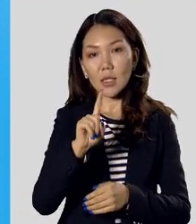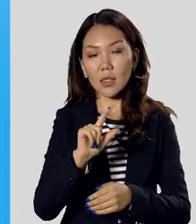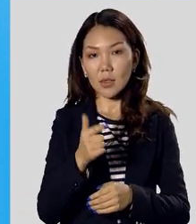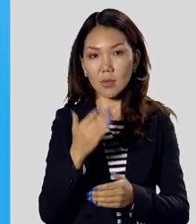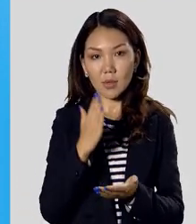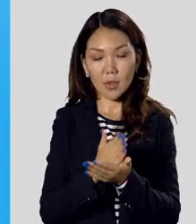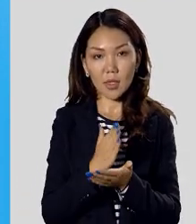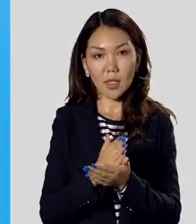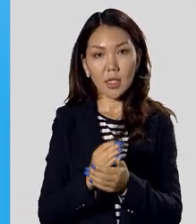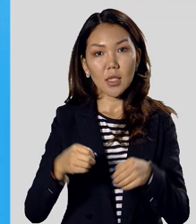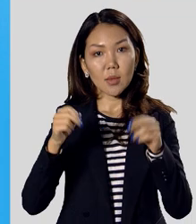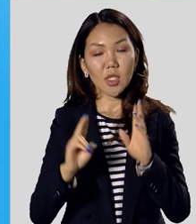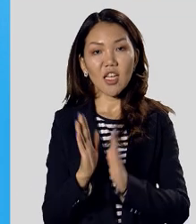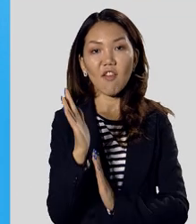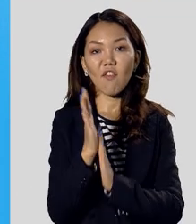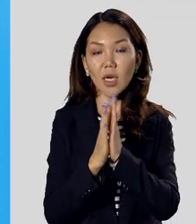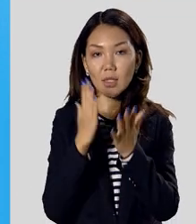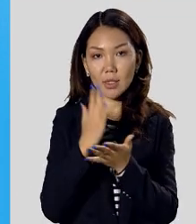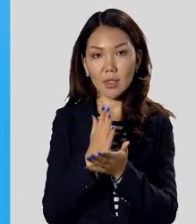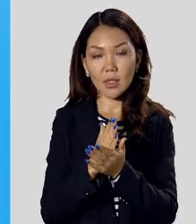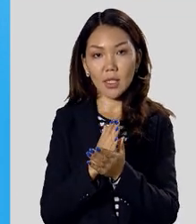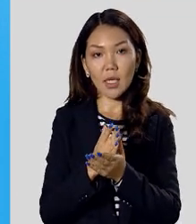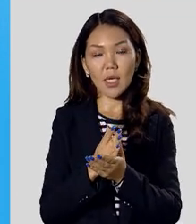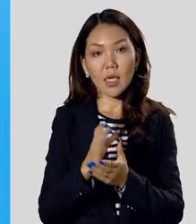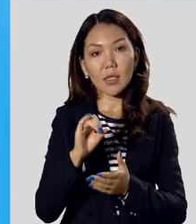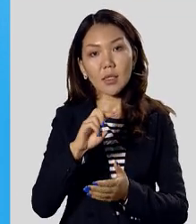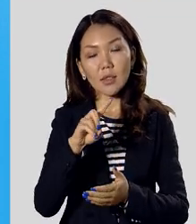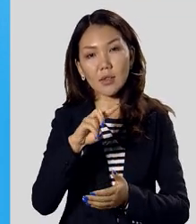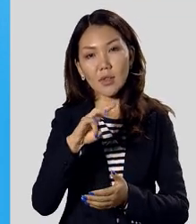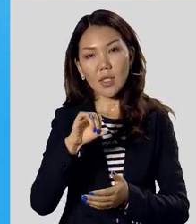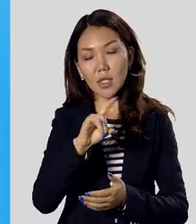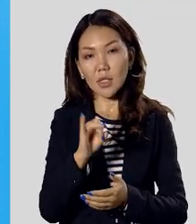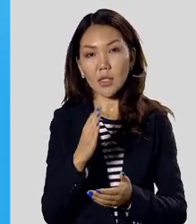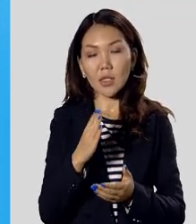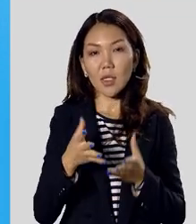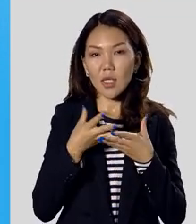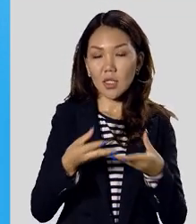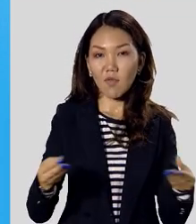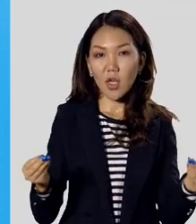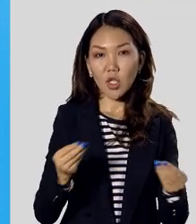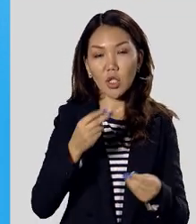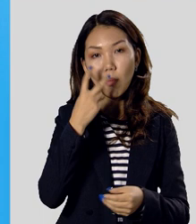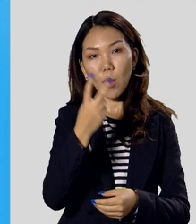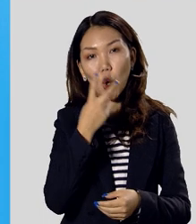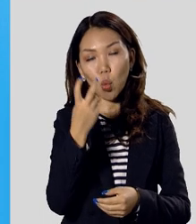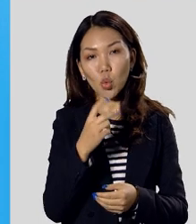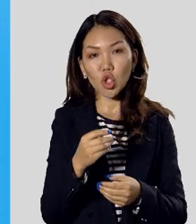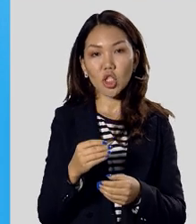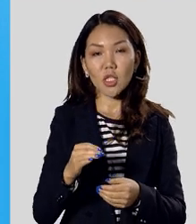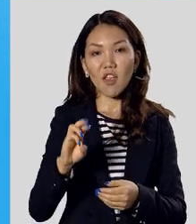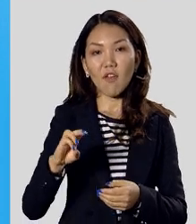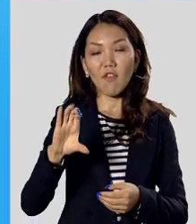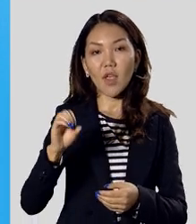специальный вырост. Именно в слизи растворяются молекулы пахучих веществ. По специальным нервам